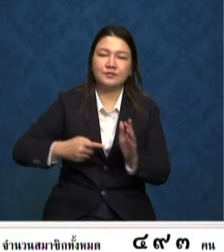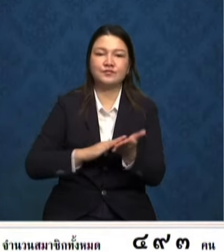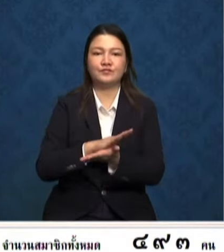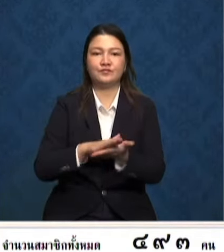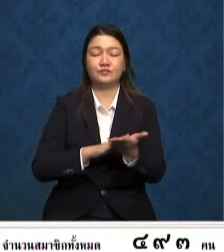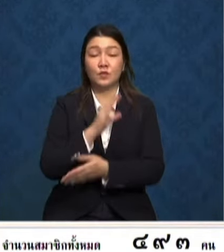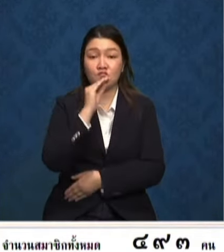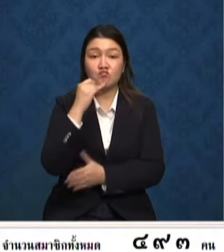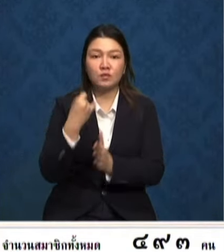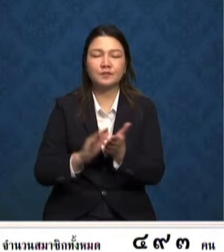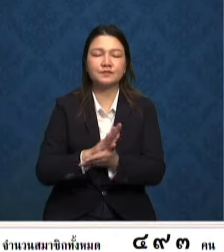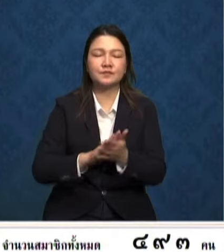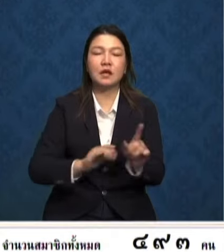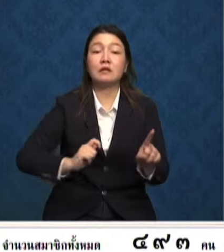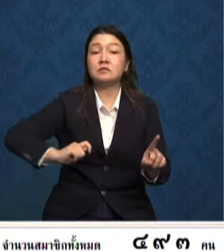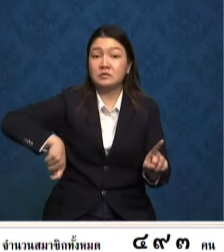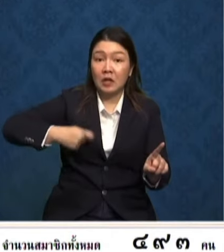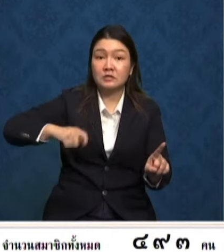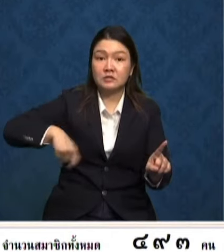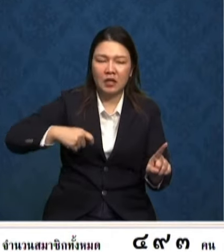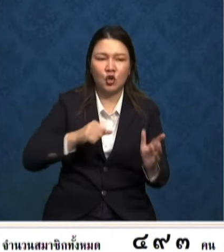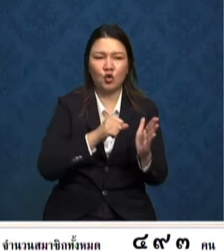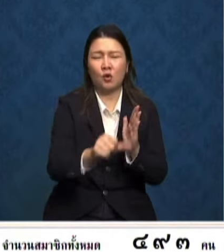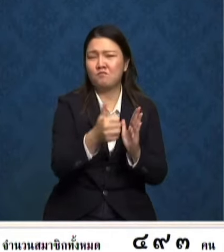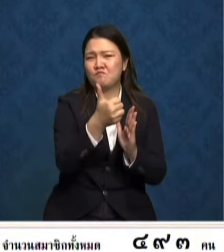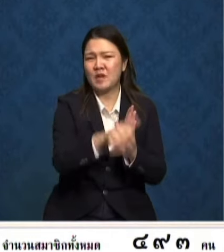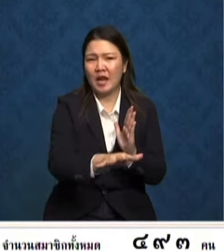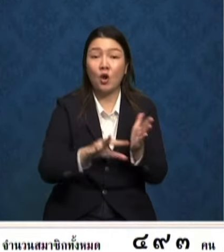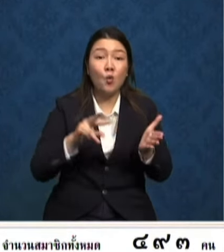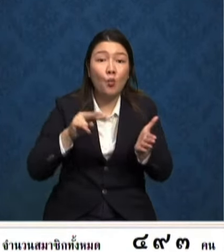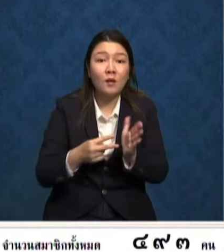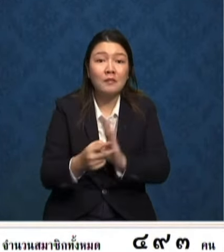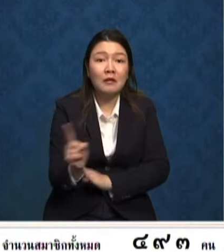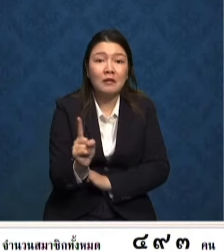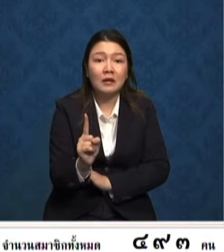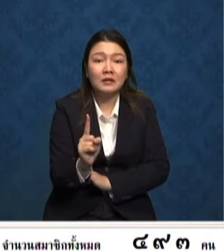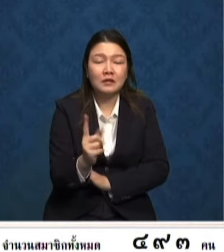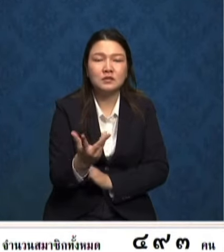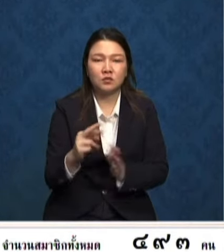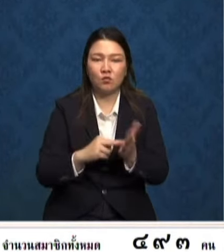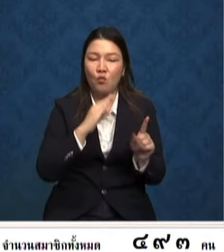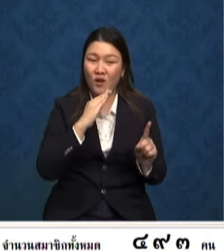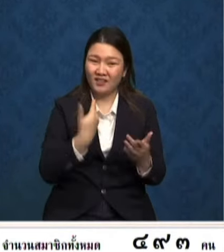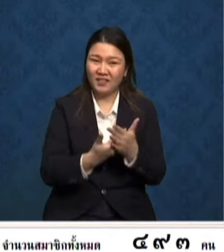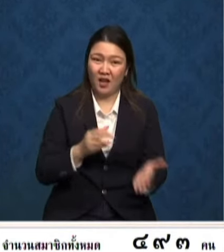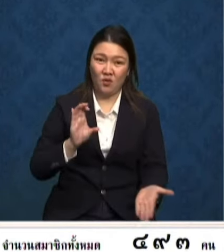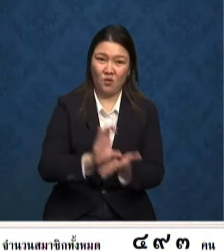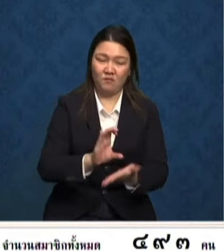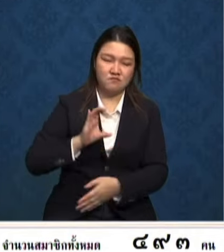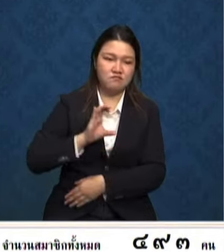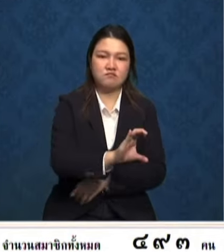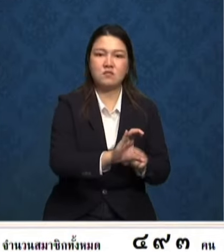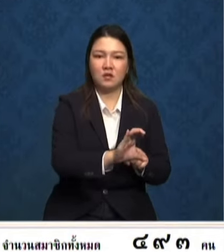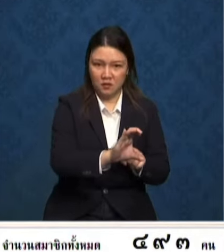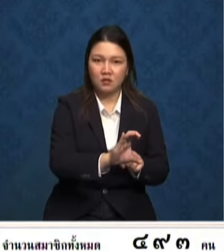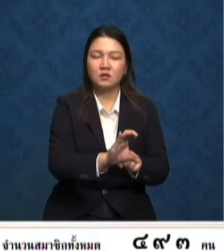ครับรายจ่ายที่ยากจะตัดทอนหมายความว่าในการทำงบประมาณต่อไปจะมีราย